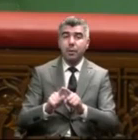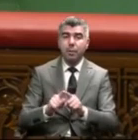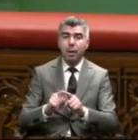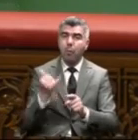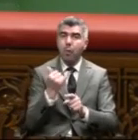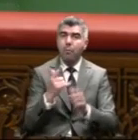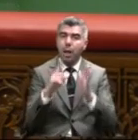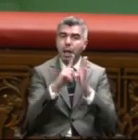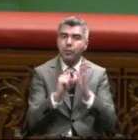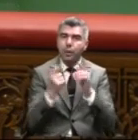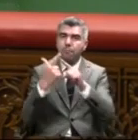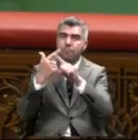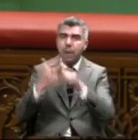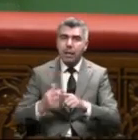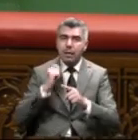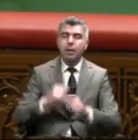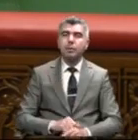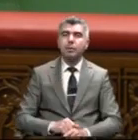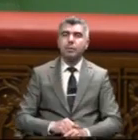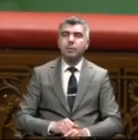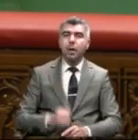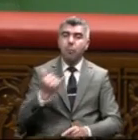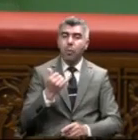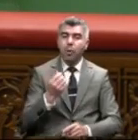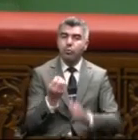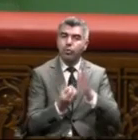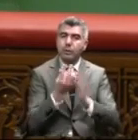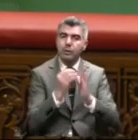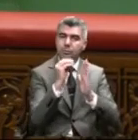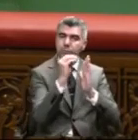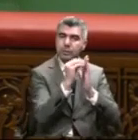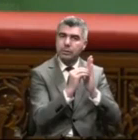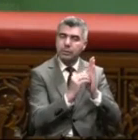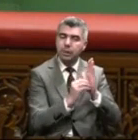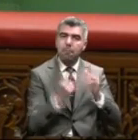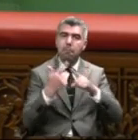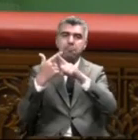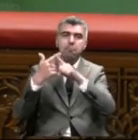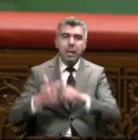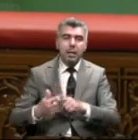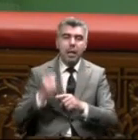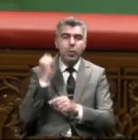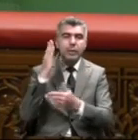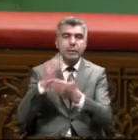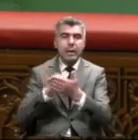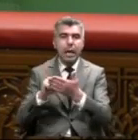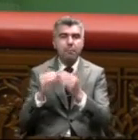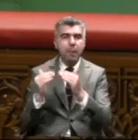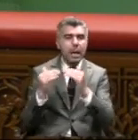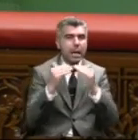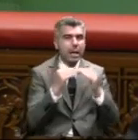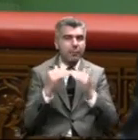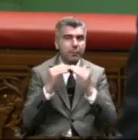الماليه مع هذه التطورات من خلال سن بنود ميزانتيه وضريبيه ملائمه وشامله